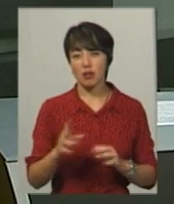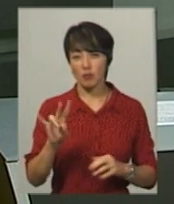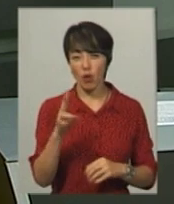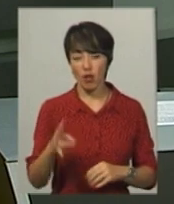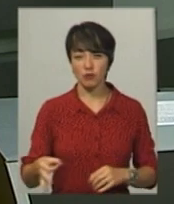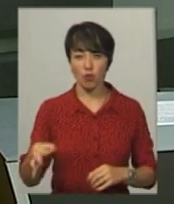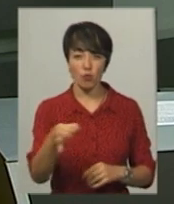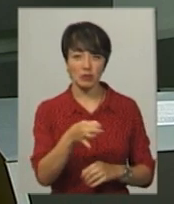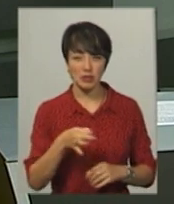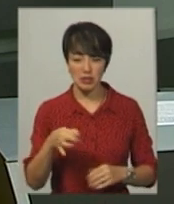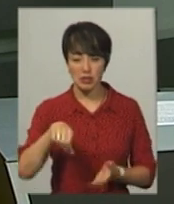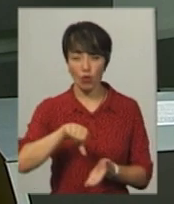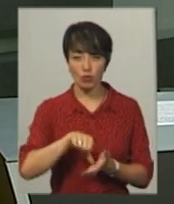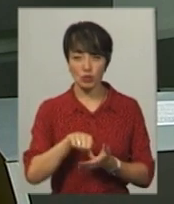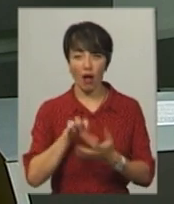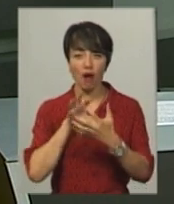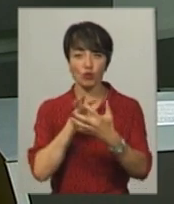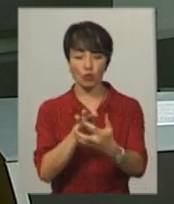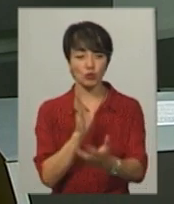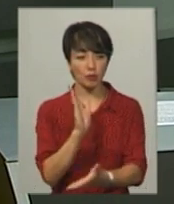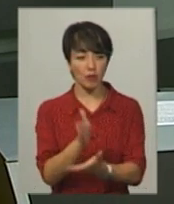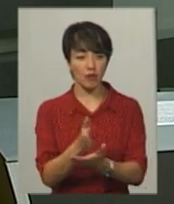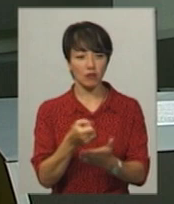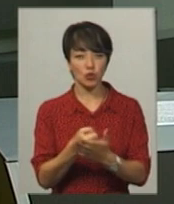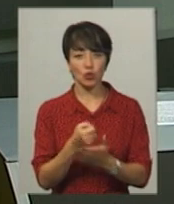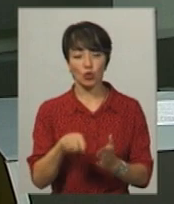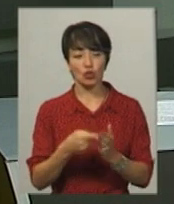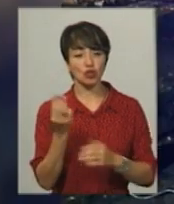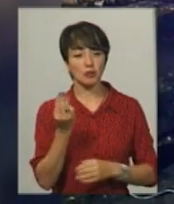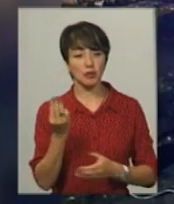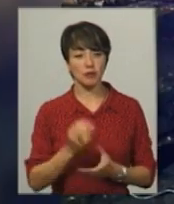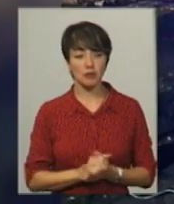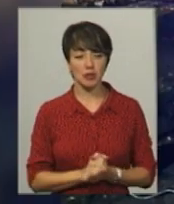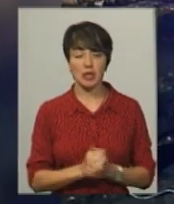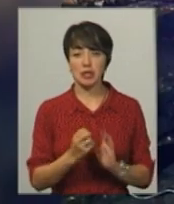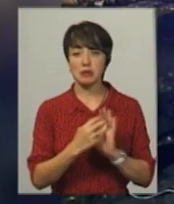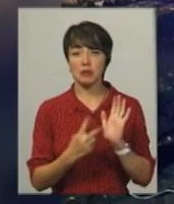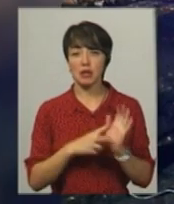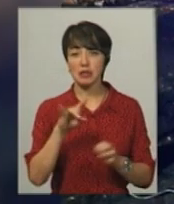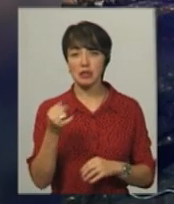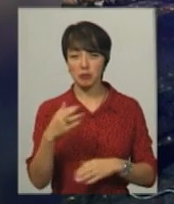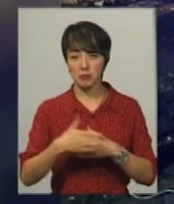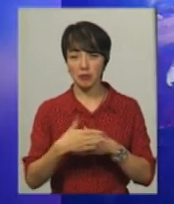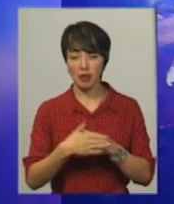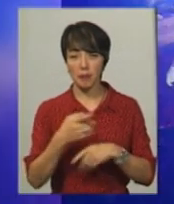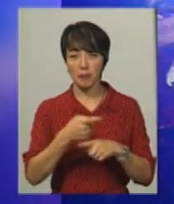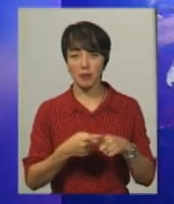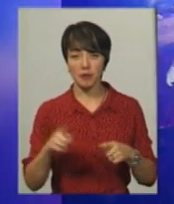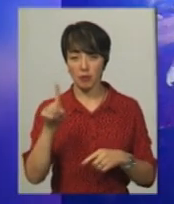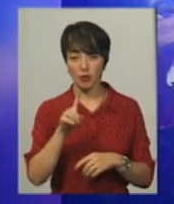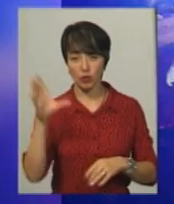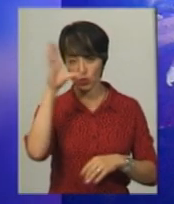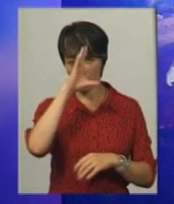Миколаївської області за участю автобуса, що прямував до Шепетівки. 17 липня приблизно о пів на першу ночі